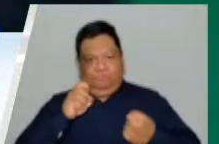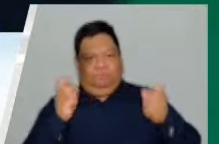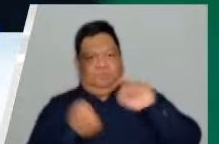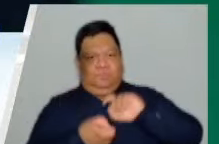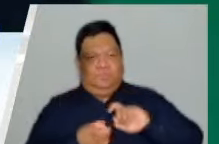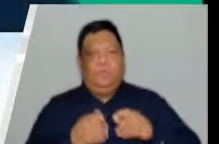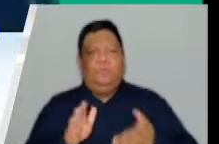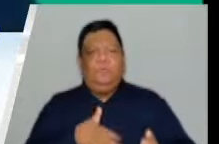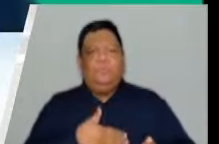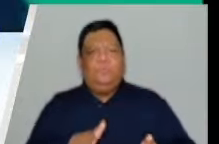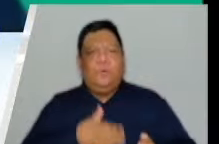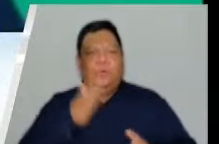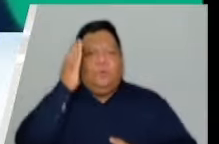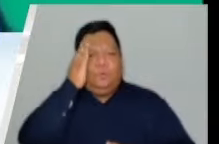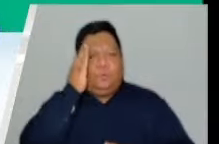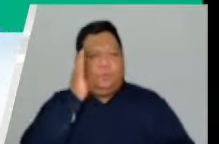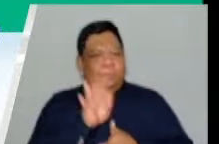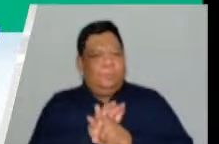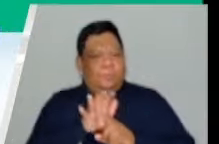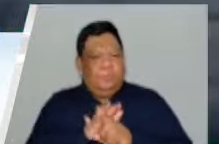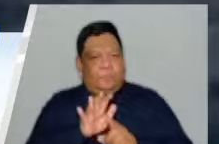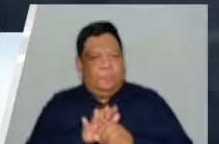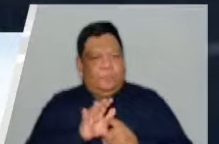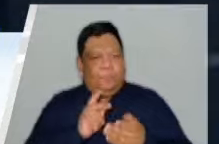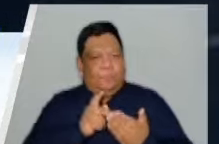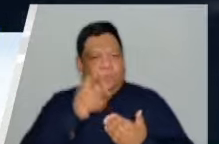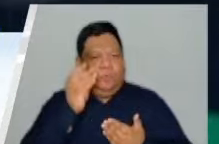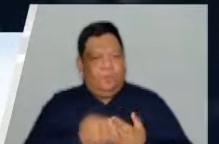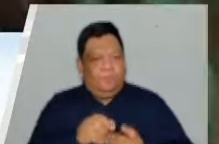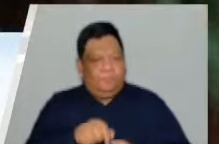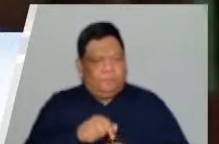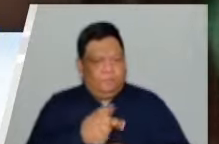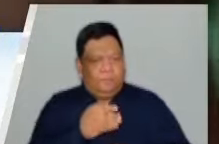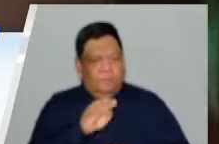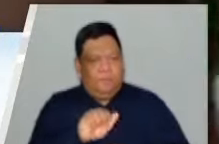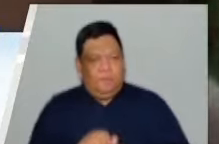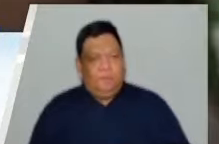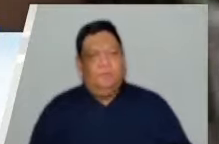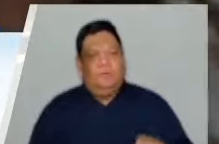Kapuso Telefantasia na Encantadia, nag-transform si Gabby